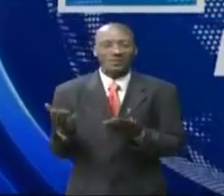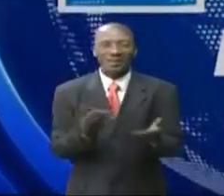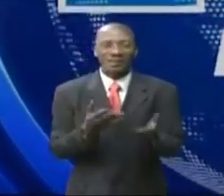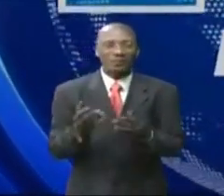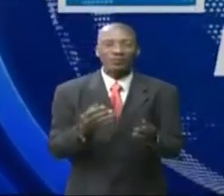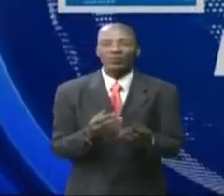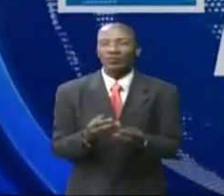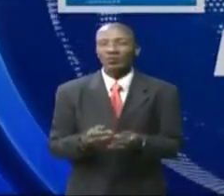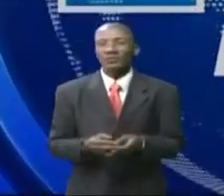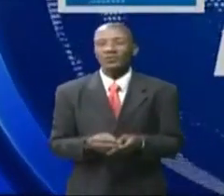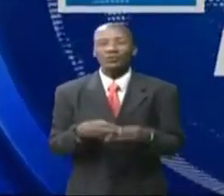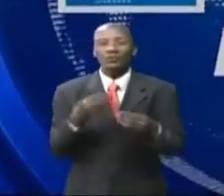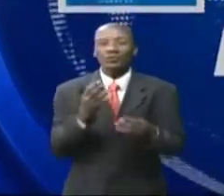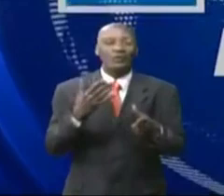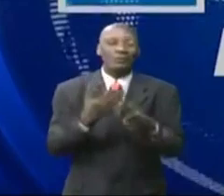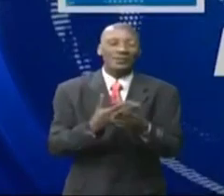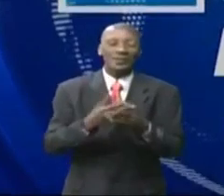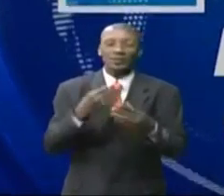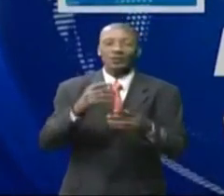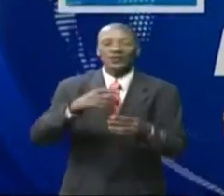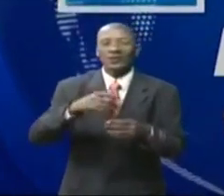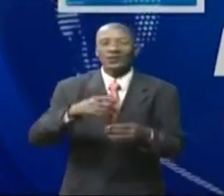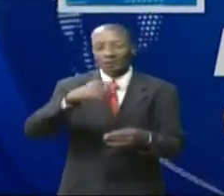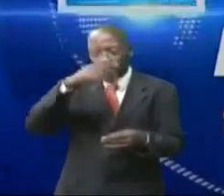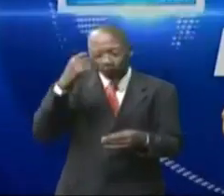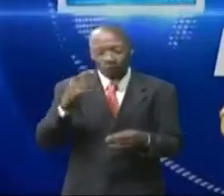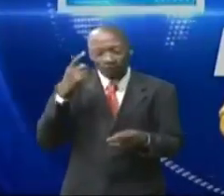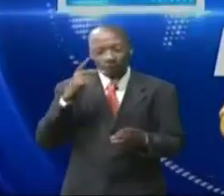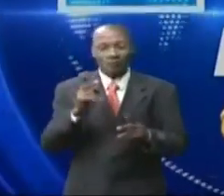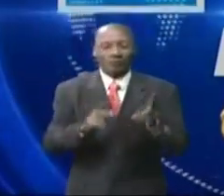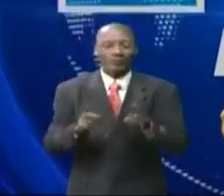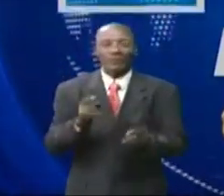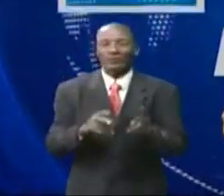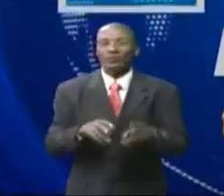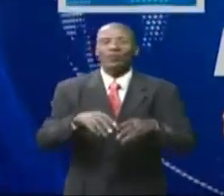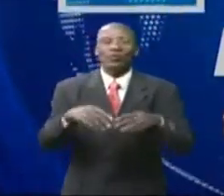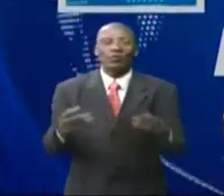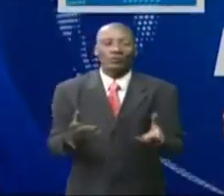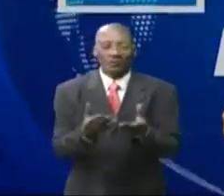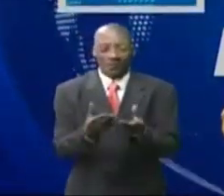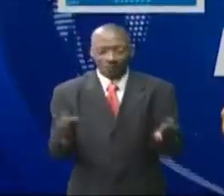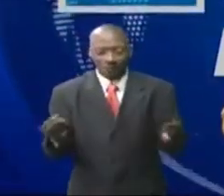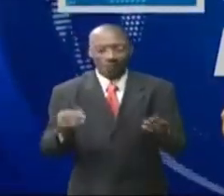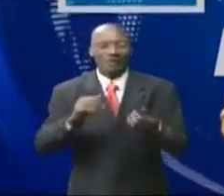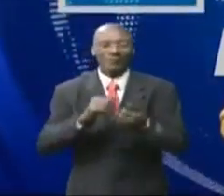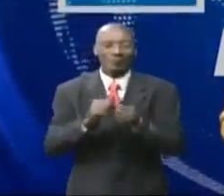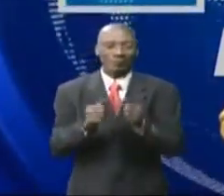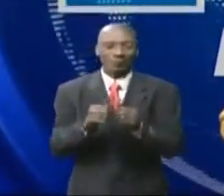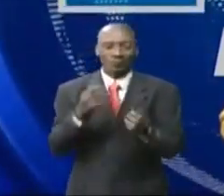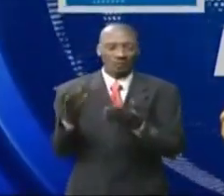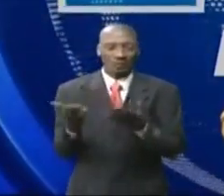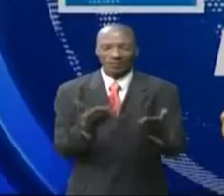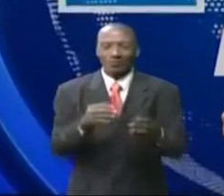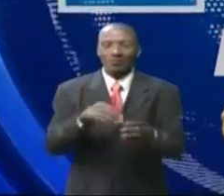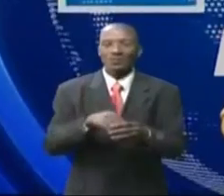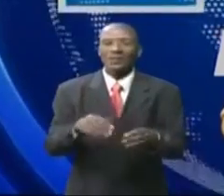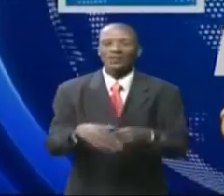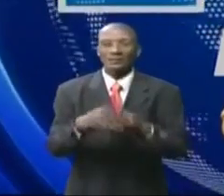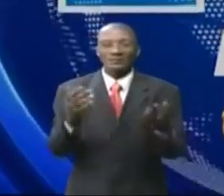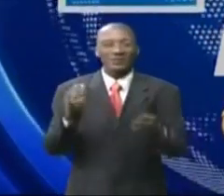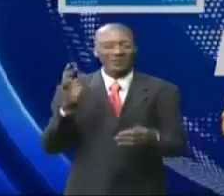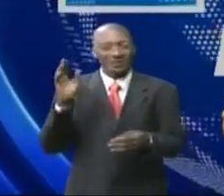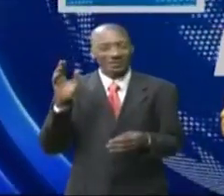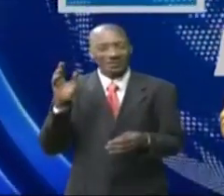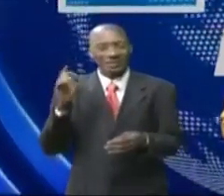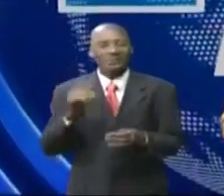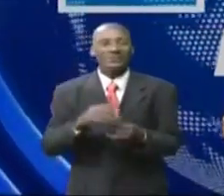différents ministères ainsi que l'agence japonaise de coopération se sont réunis pour désigner les membres du comité de pilotage pour la mise